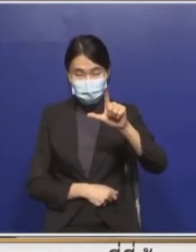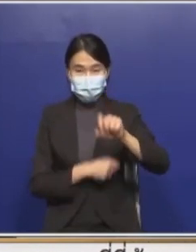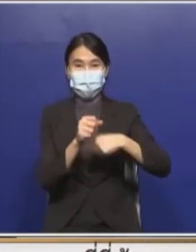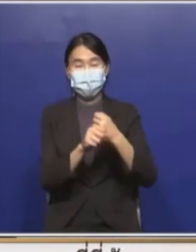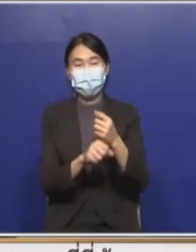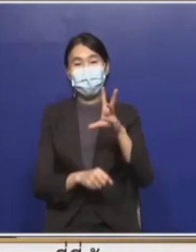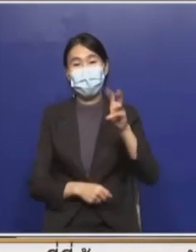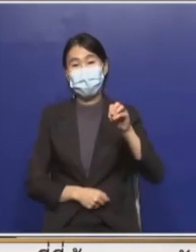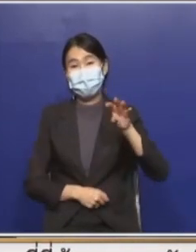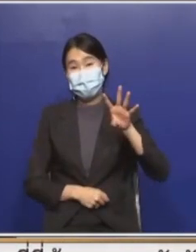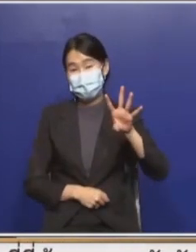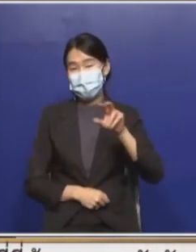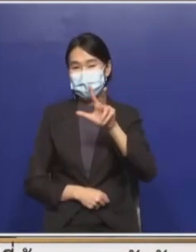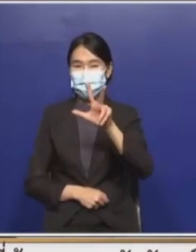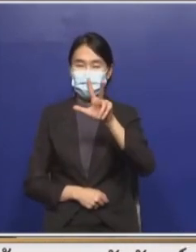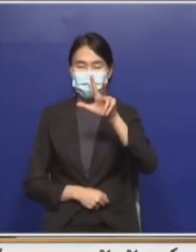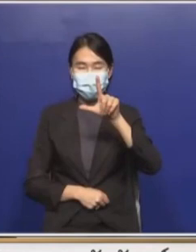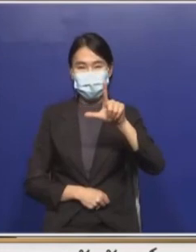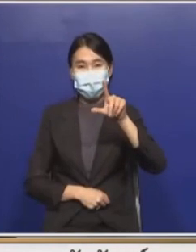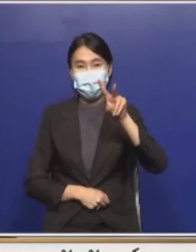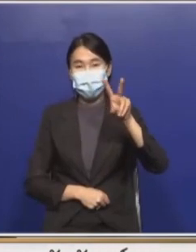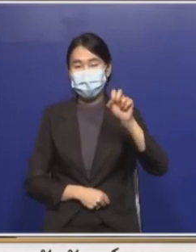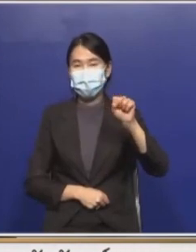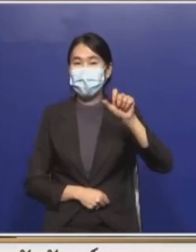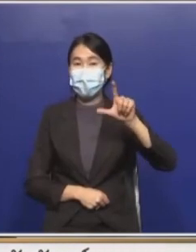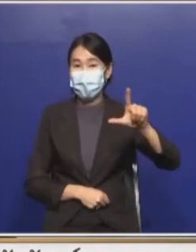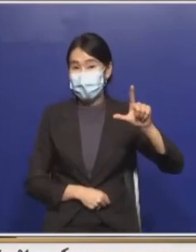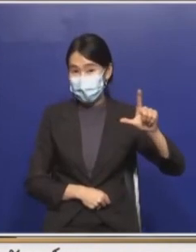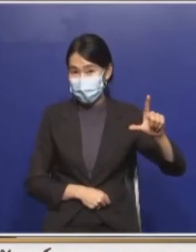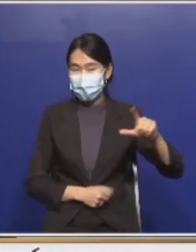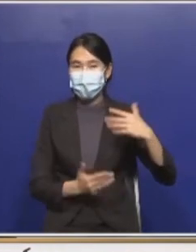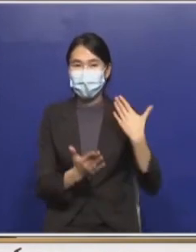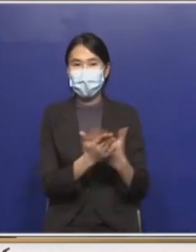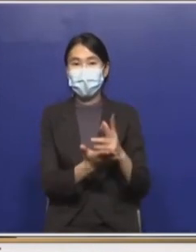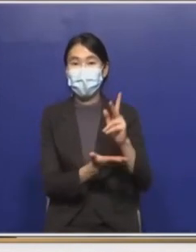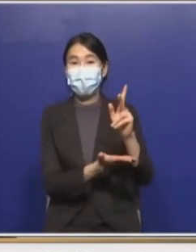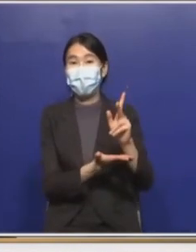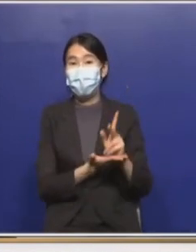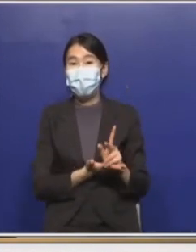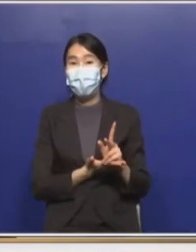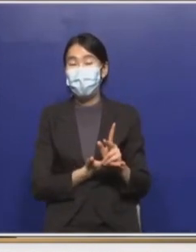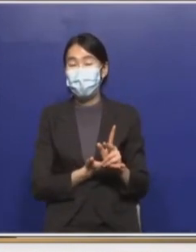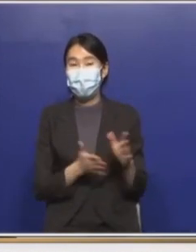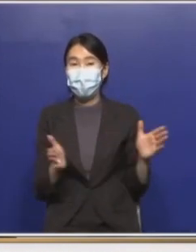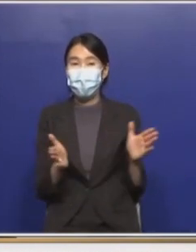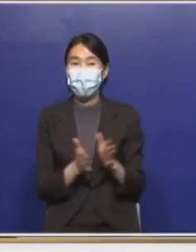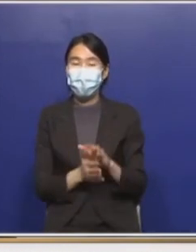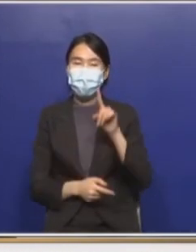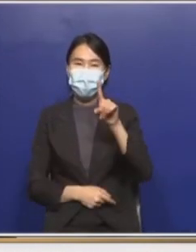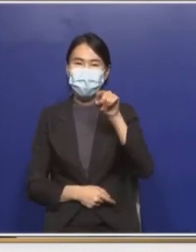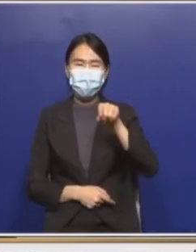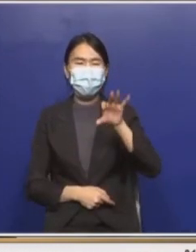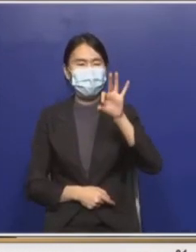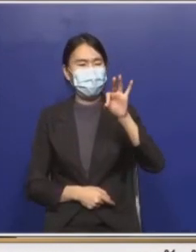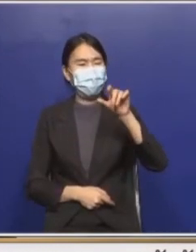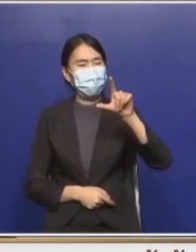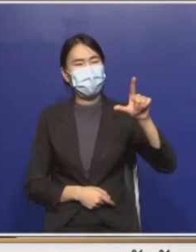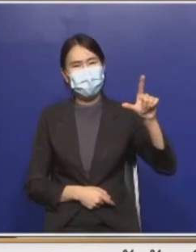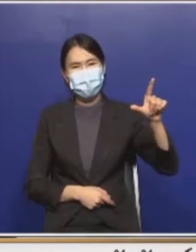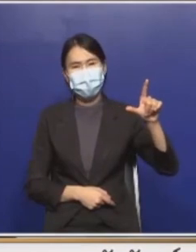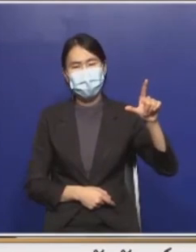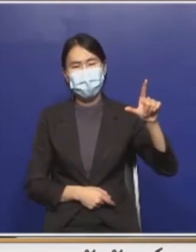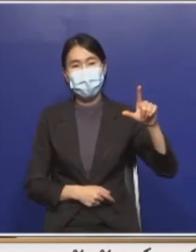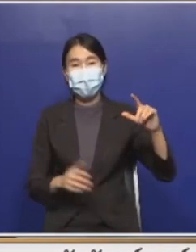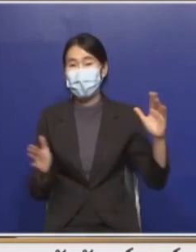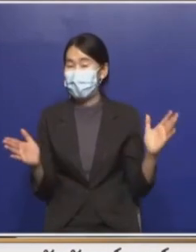264 3ล้าน2แสนล้านล้านบวกกับเงินกู้อีก 1.9 ล้านล้านเ